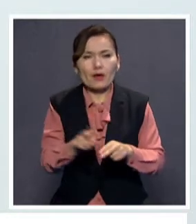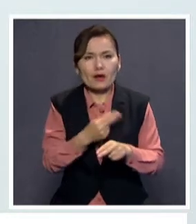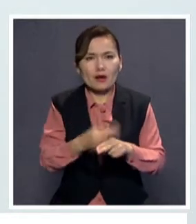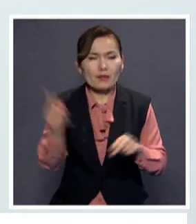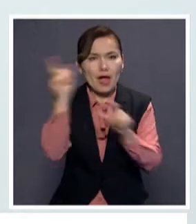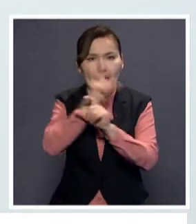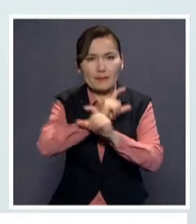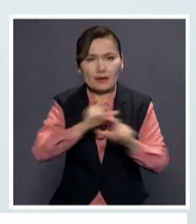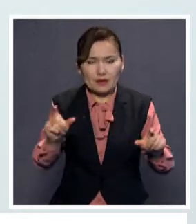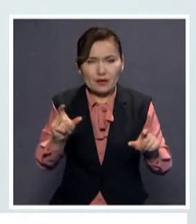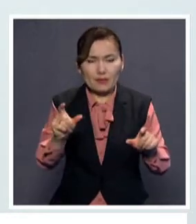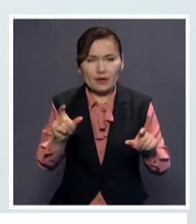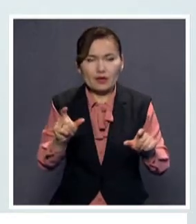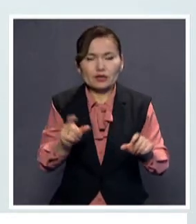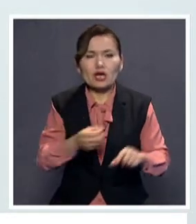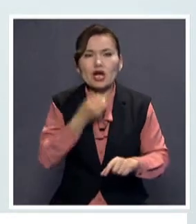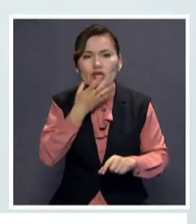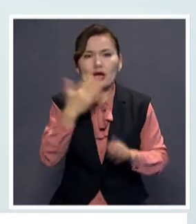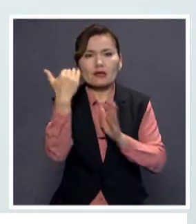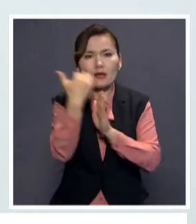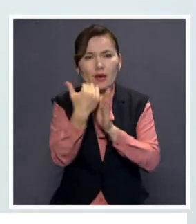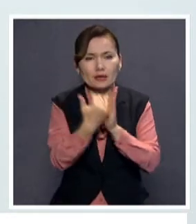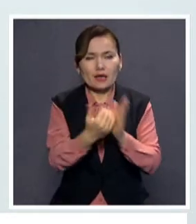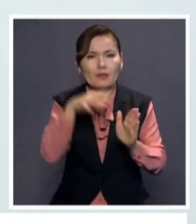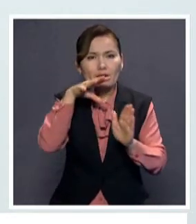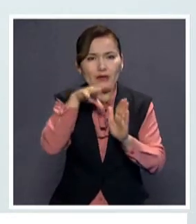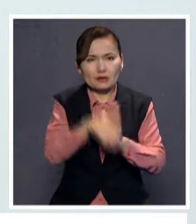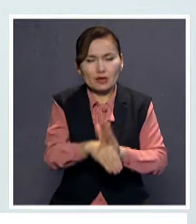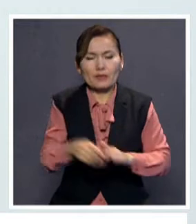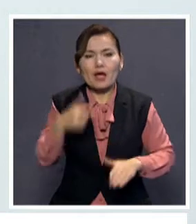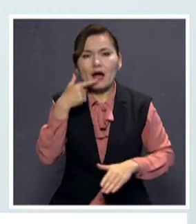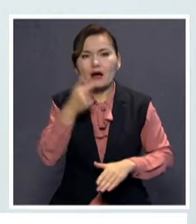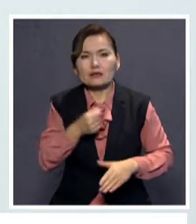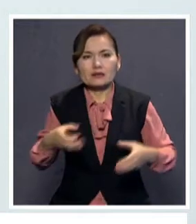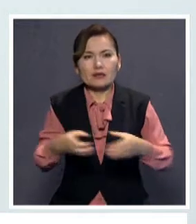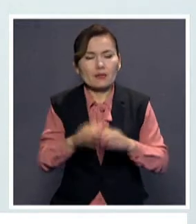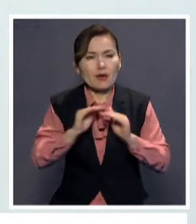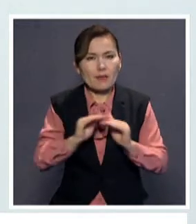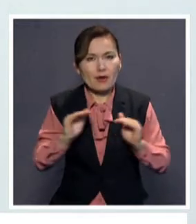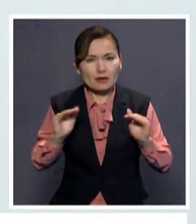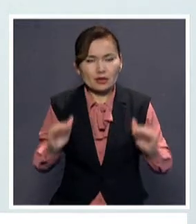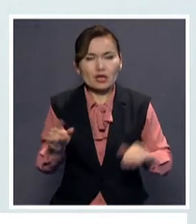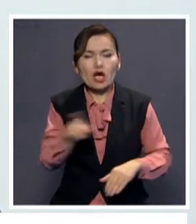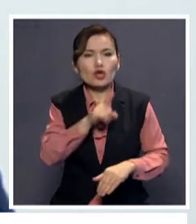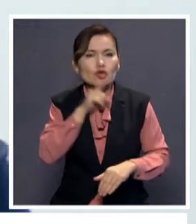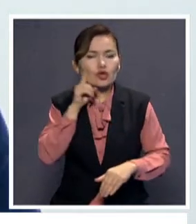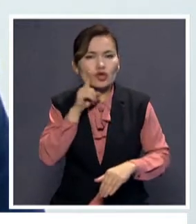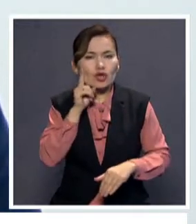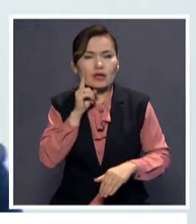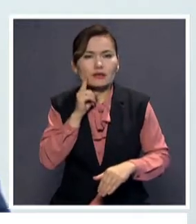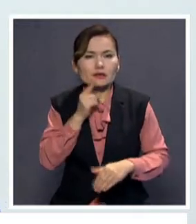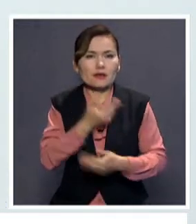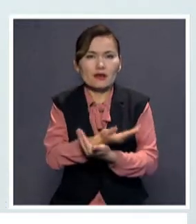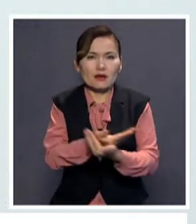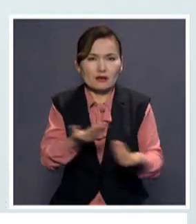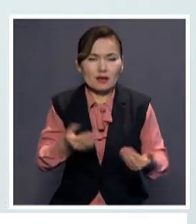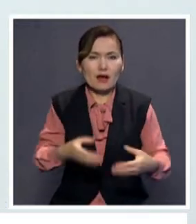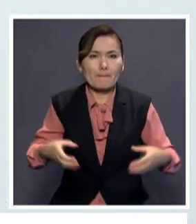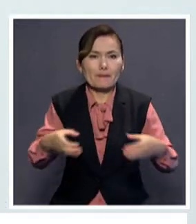мектептерде бойскаут қозғалысы сияқты сарбас балалар жасөспірімдер бірлестігі